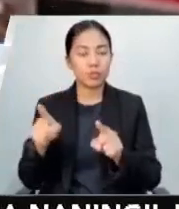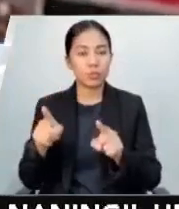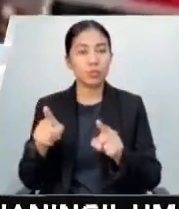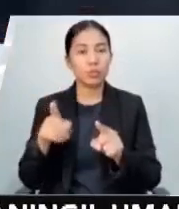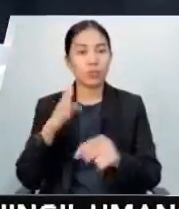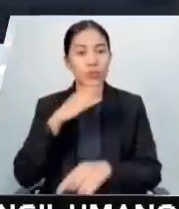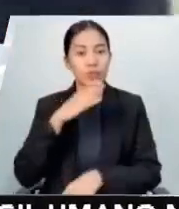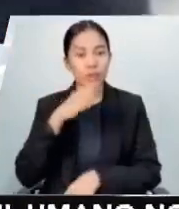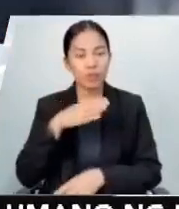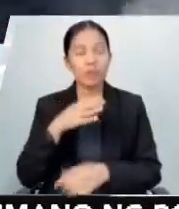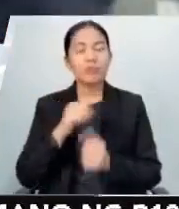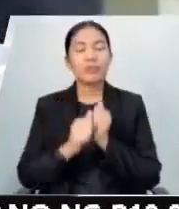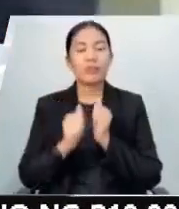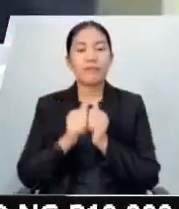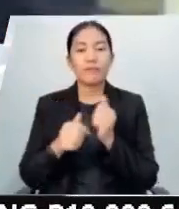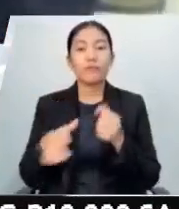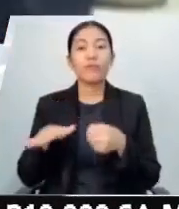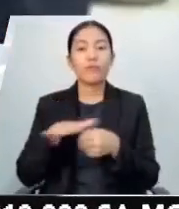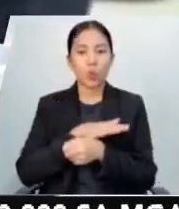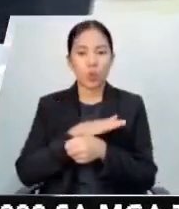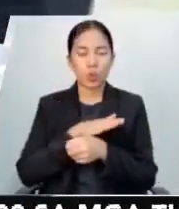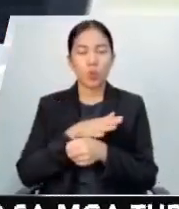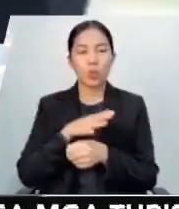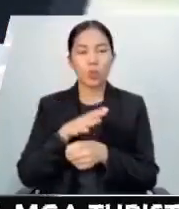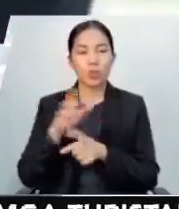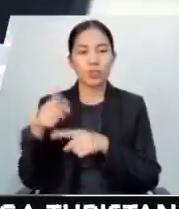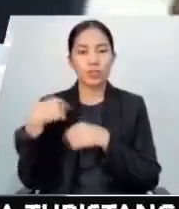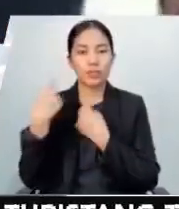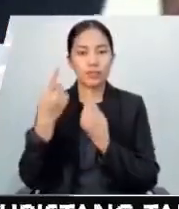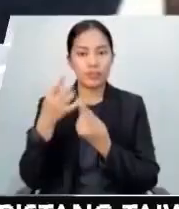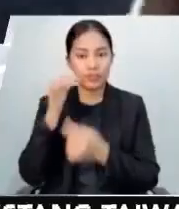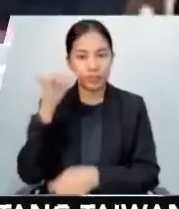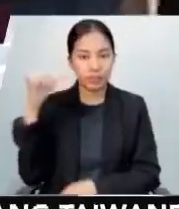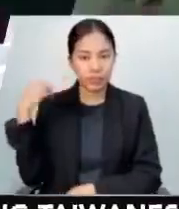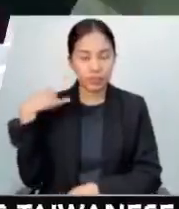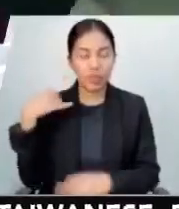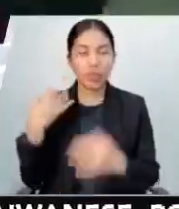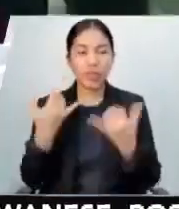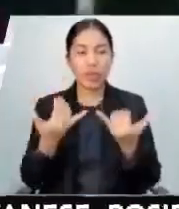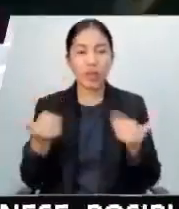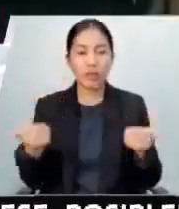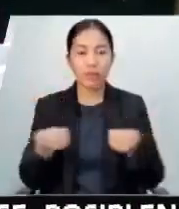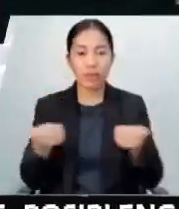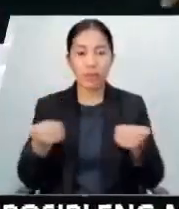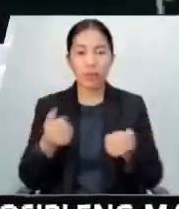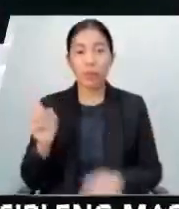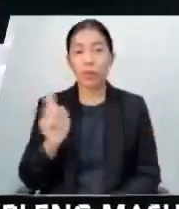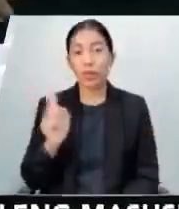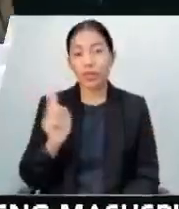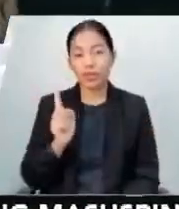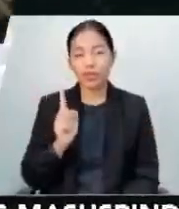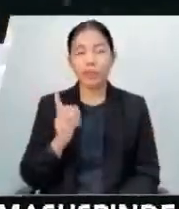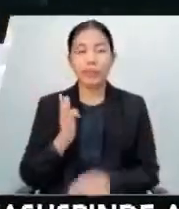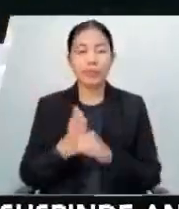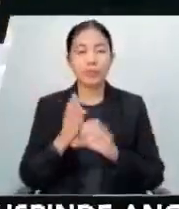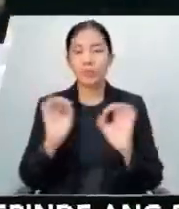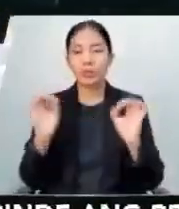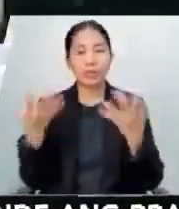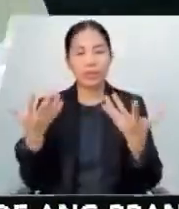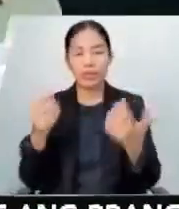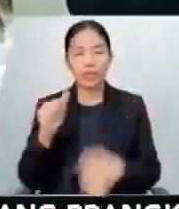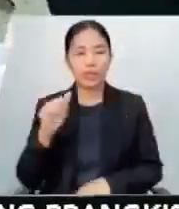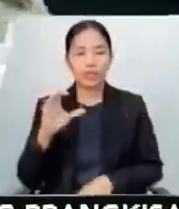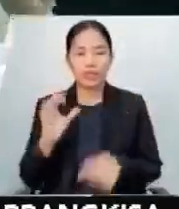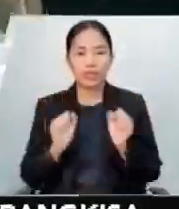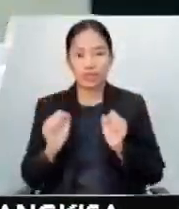yan simula pa kahapon. At meron na lamang yung mga ordinary bus na papunta ng Bicol. Narito ang pahayag ni Ms.